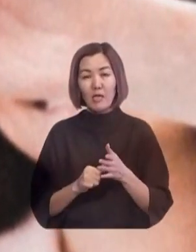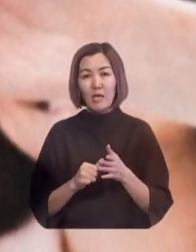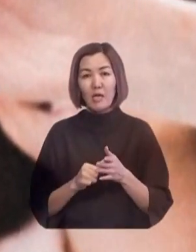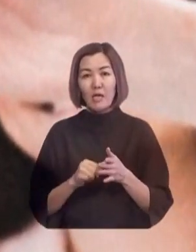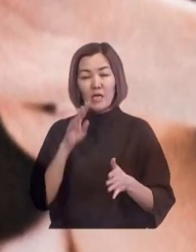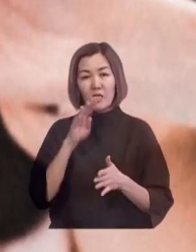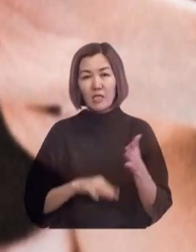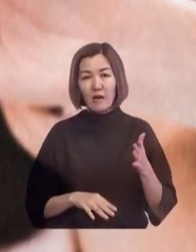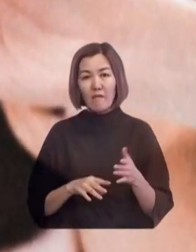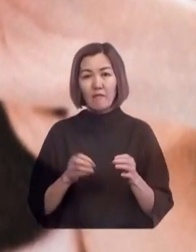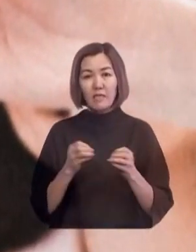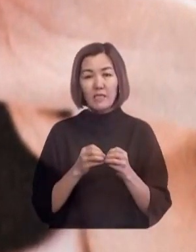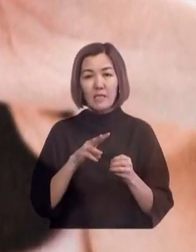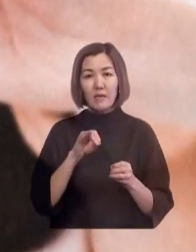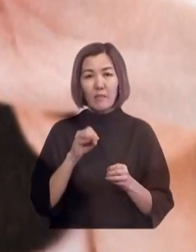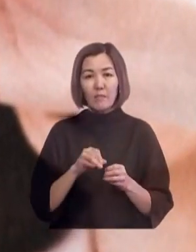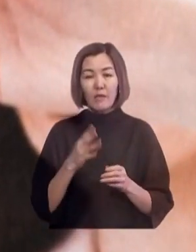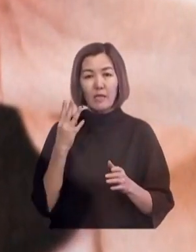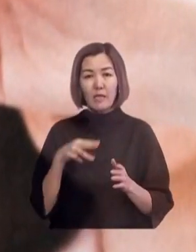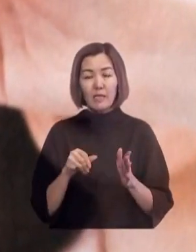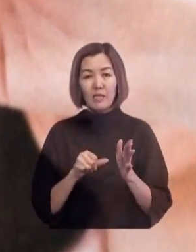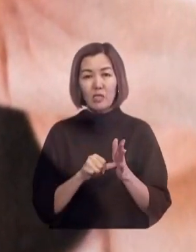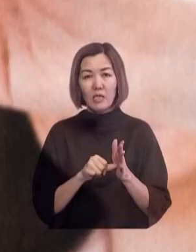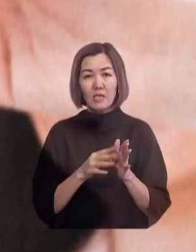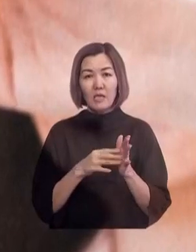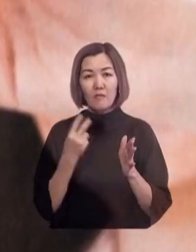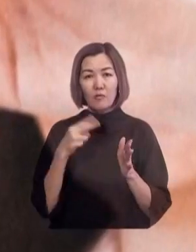собой штраф в размере уже 10 МРП, а это